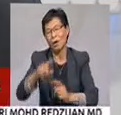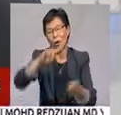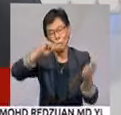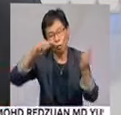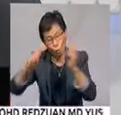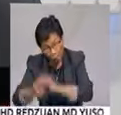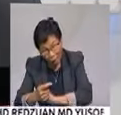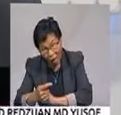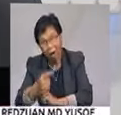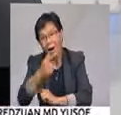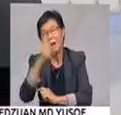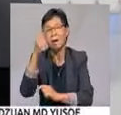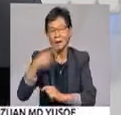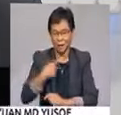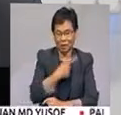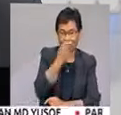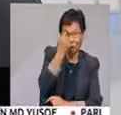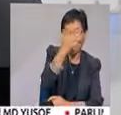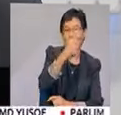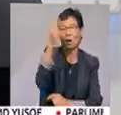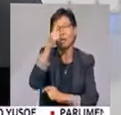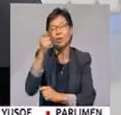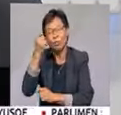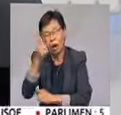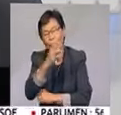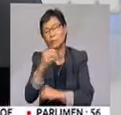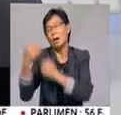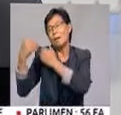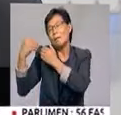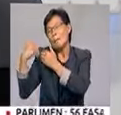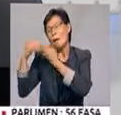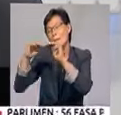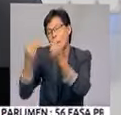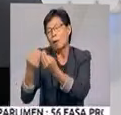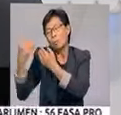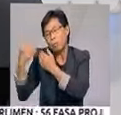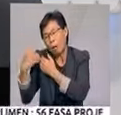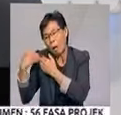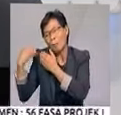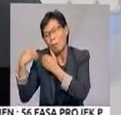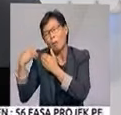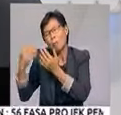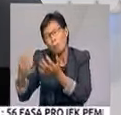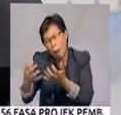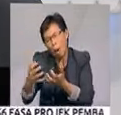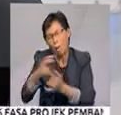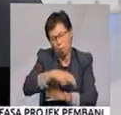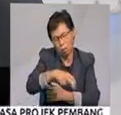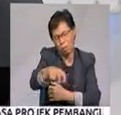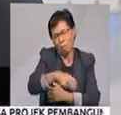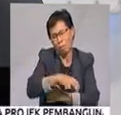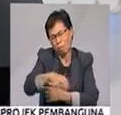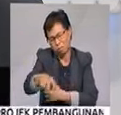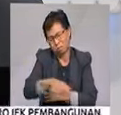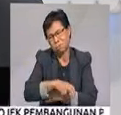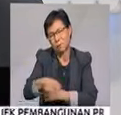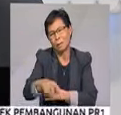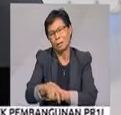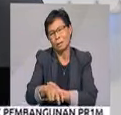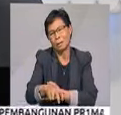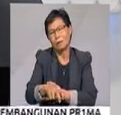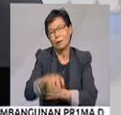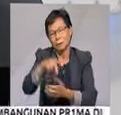kerajaan faham, tanggungan masyarakat untuk pengangkutan adalah suatu peratusan